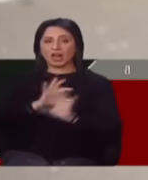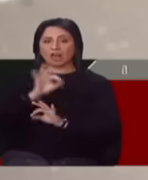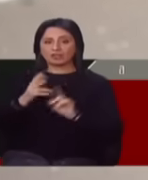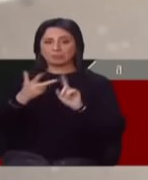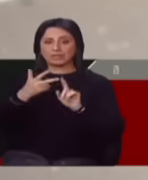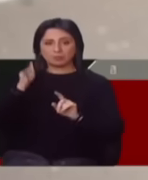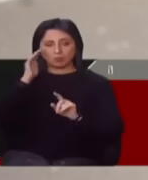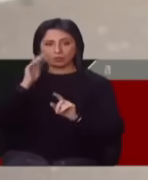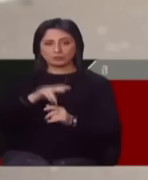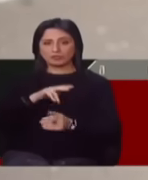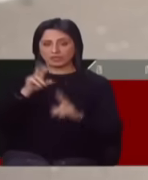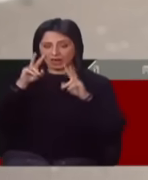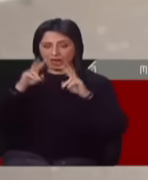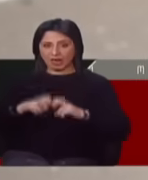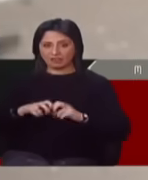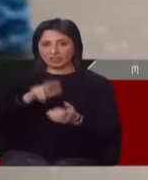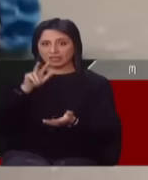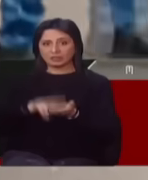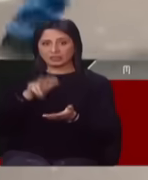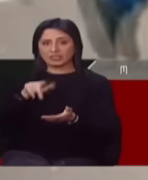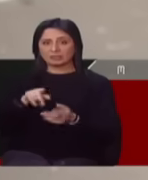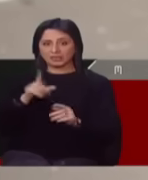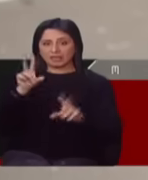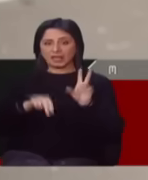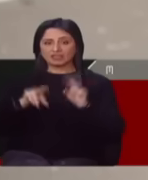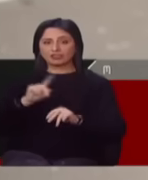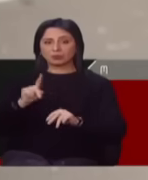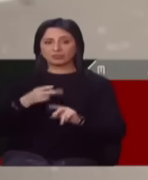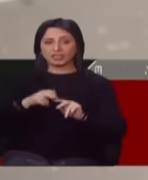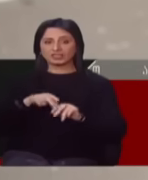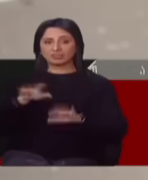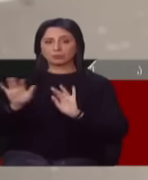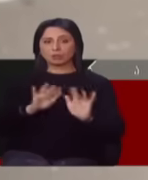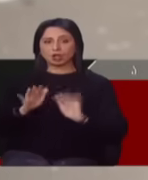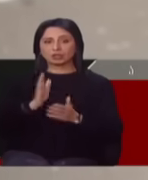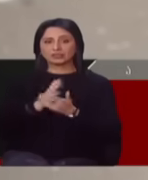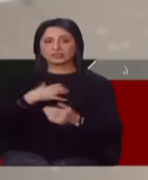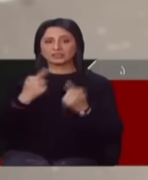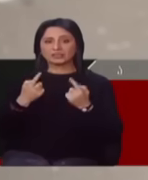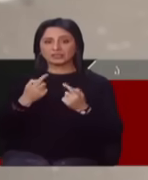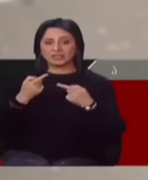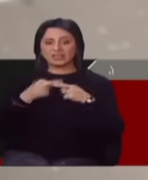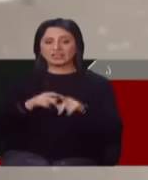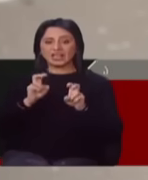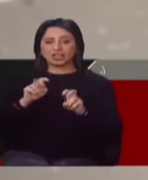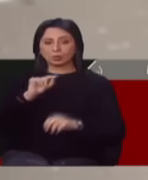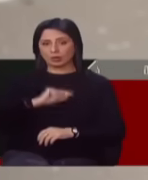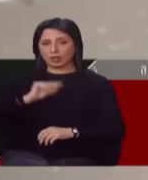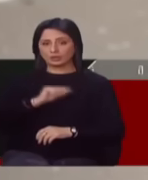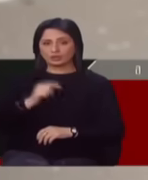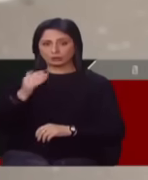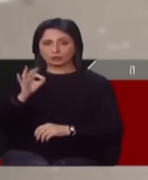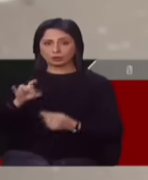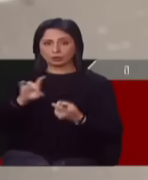კანონპროექტის მესამე მოსმენით განხილვა და დამტკიცება და იმის გათვალისწინებით, რომ ეს პროცედურა არის ძირითადად ტექნიკური ხასიათით,